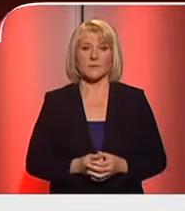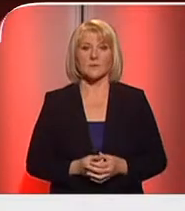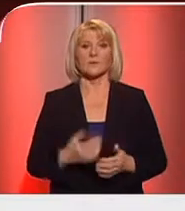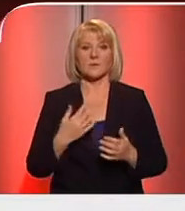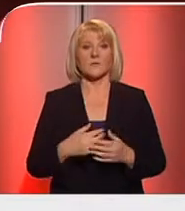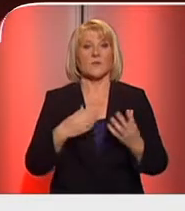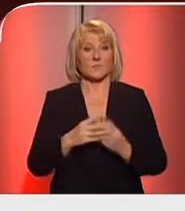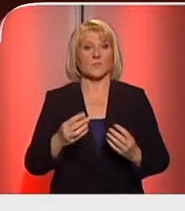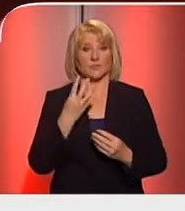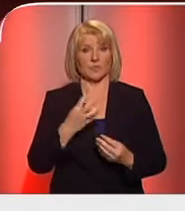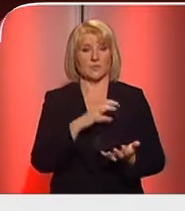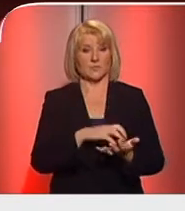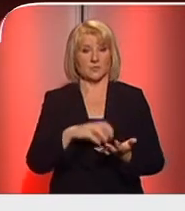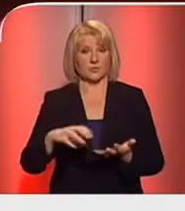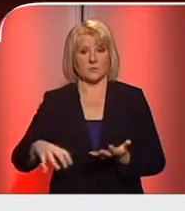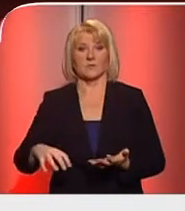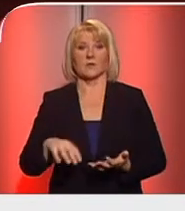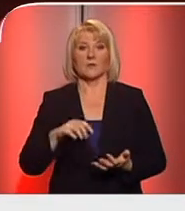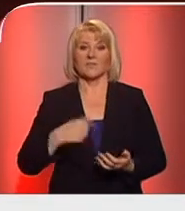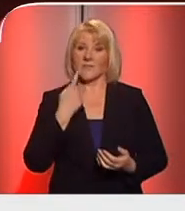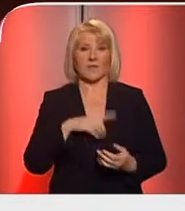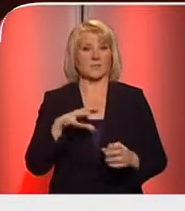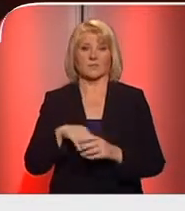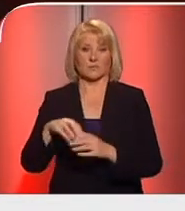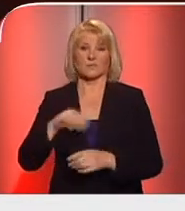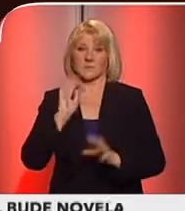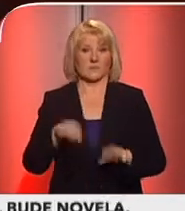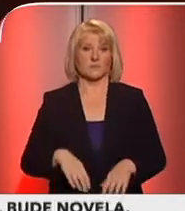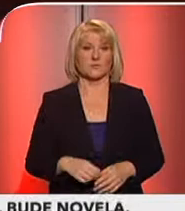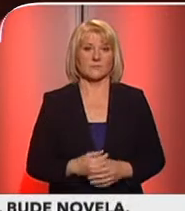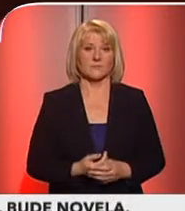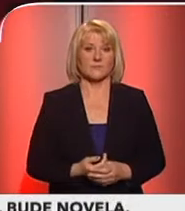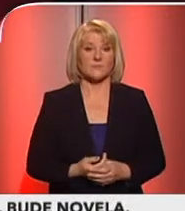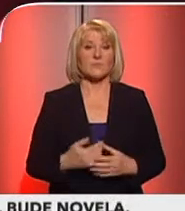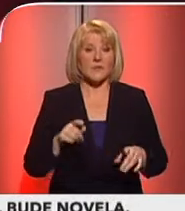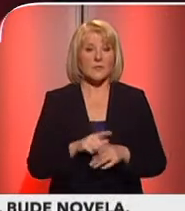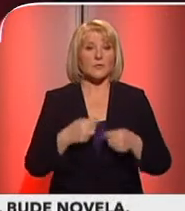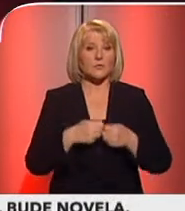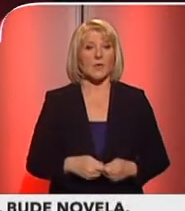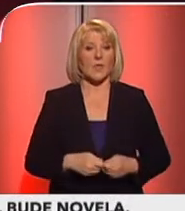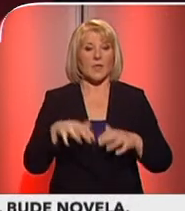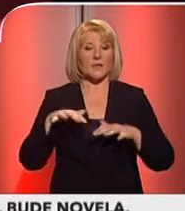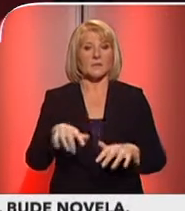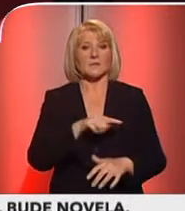Vyjmenoval jsem 4 subjekty. Já si myslím, že to je dostačující. Umírňujete nějak hlasy členské základny?